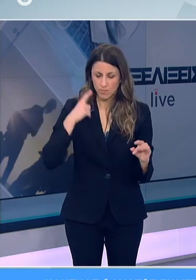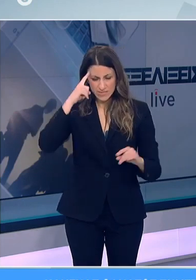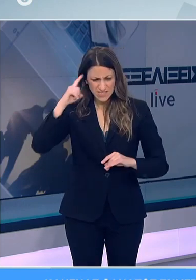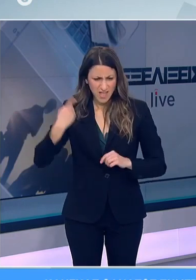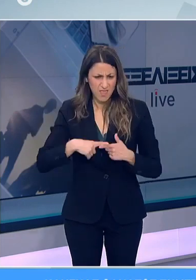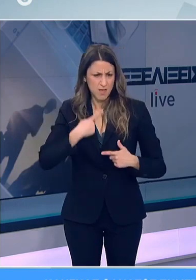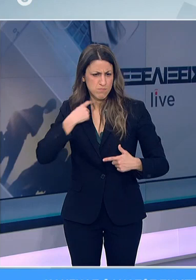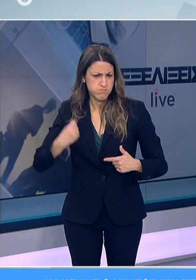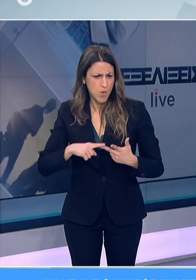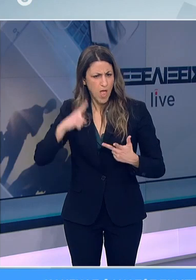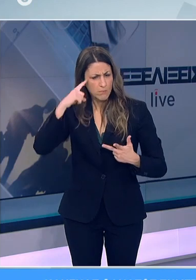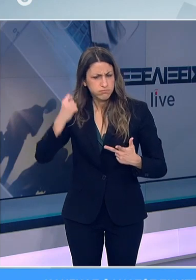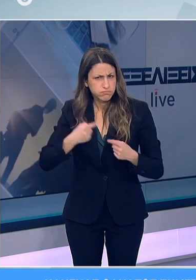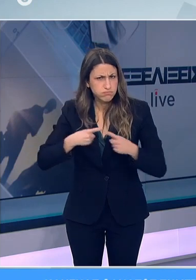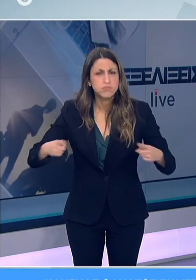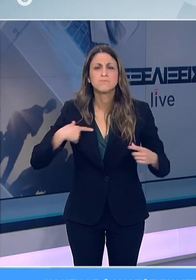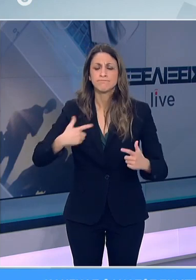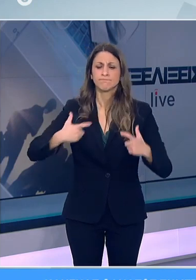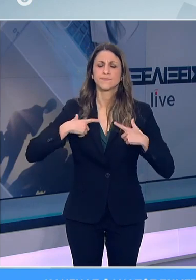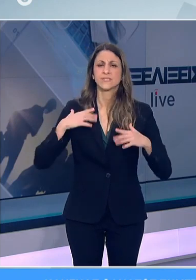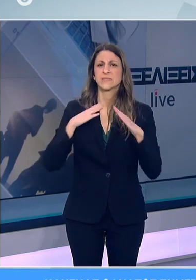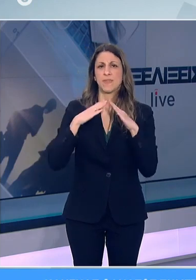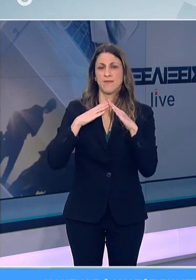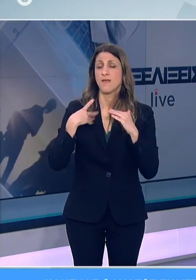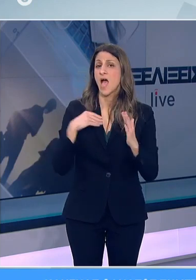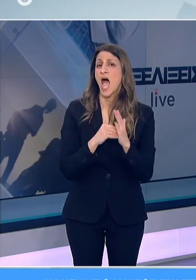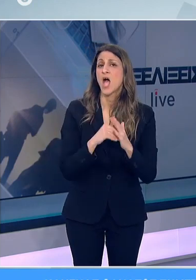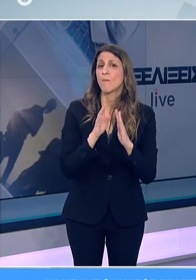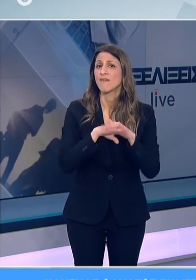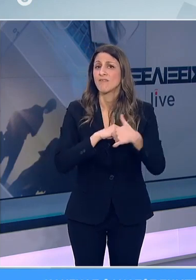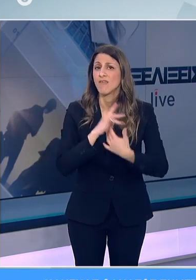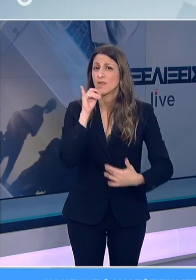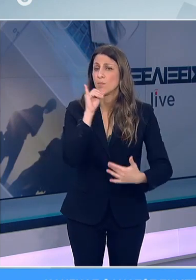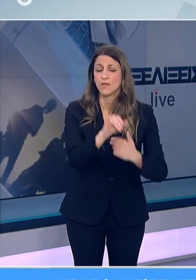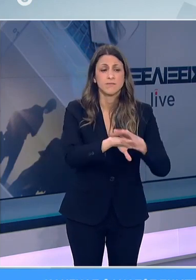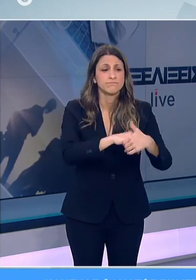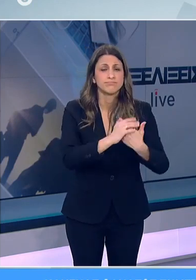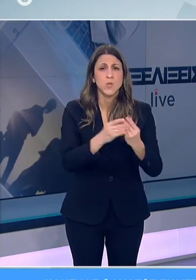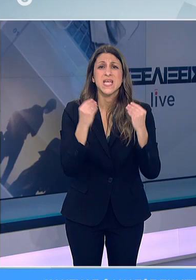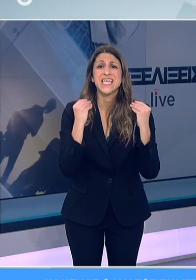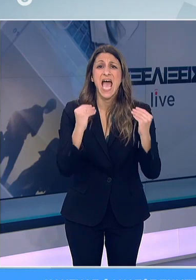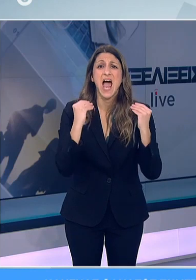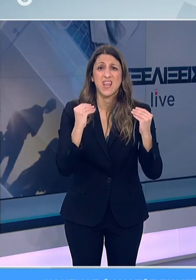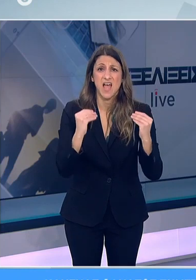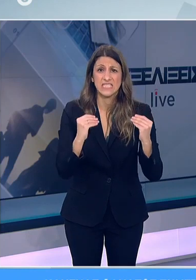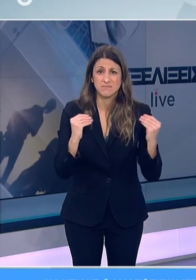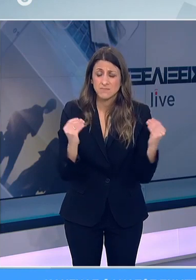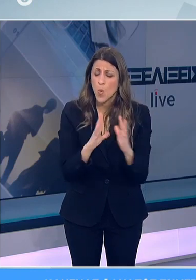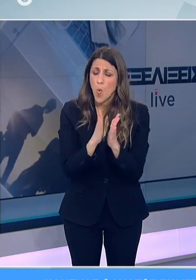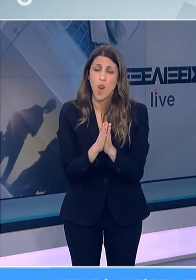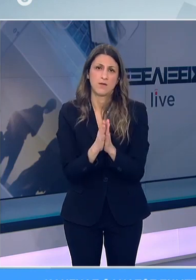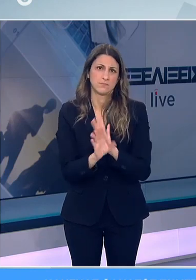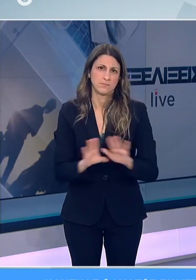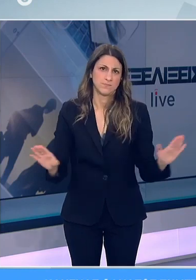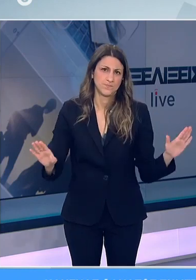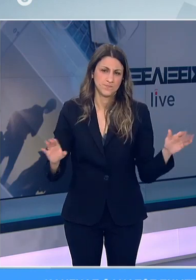Είναι η τήρηση της υγιεινής των χεριών σε κάθε μας μικρή δραστηριότητα. Όταν τα τηρείς αυτά, και